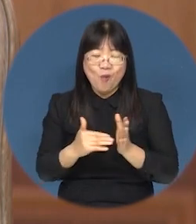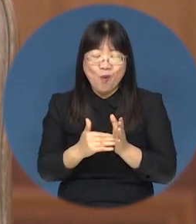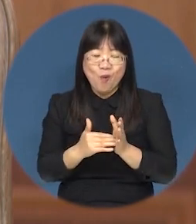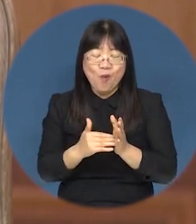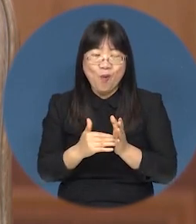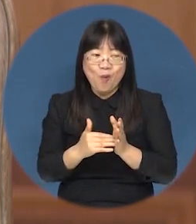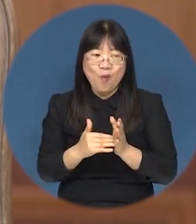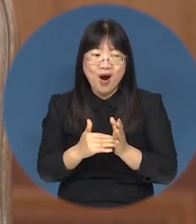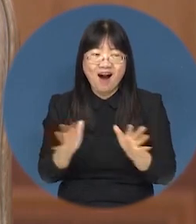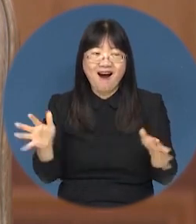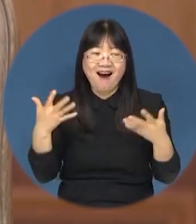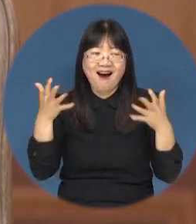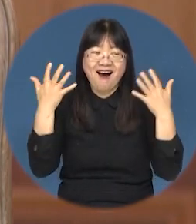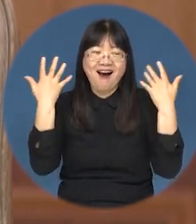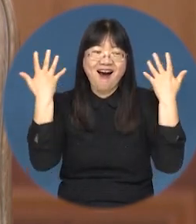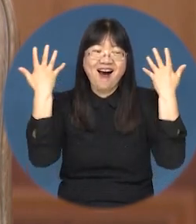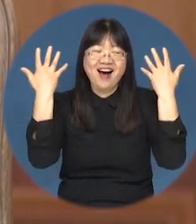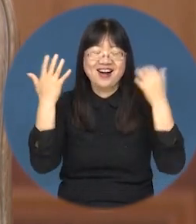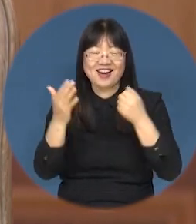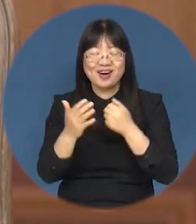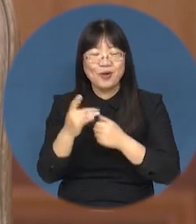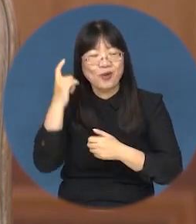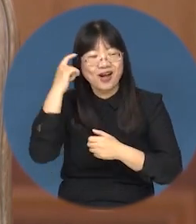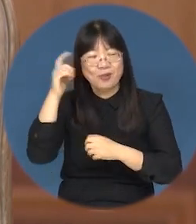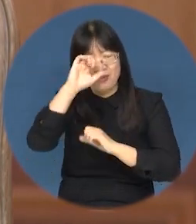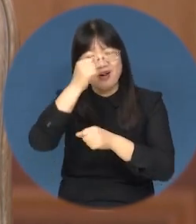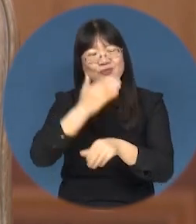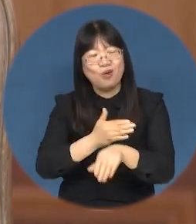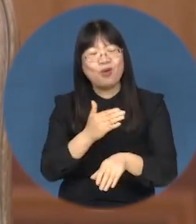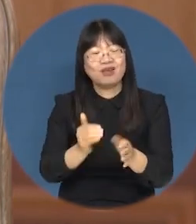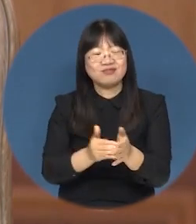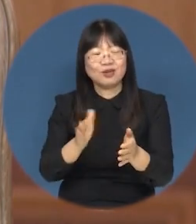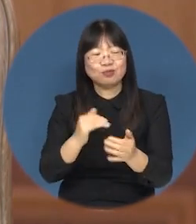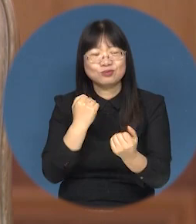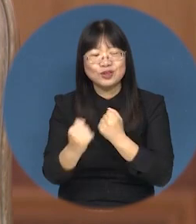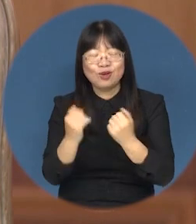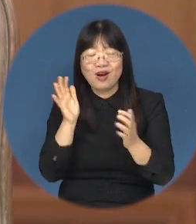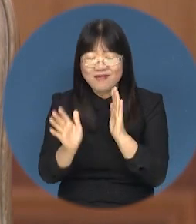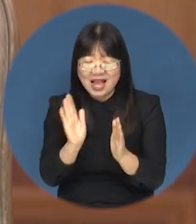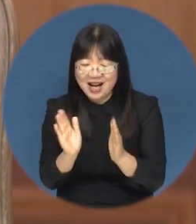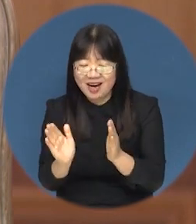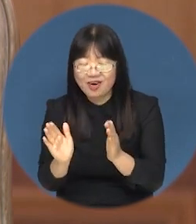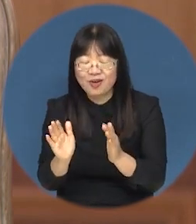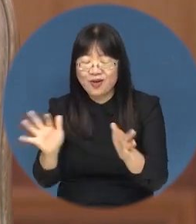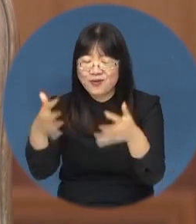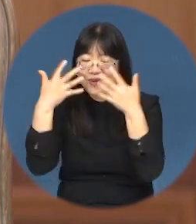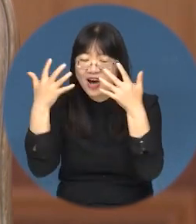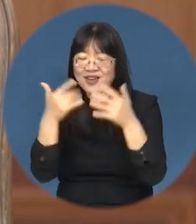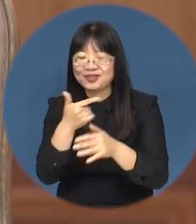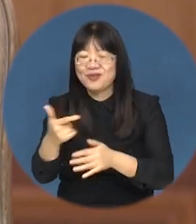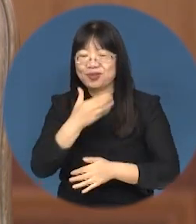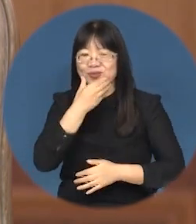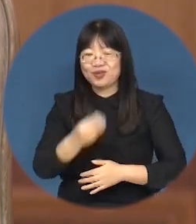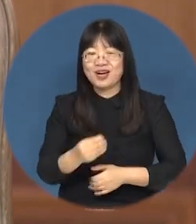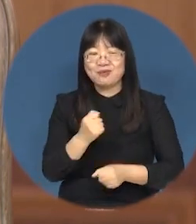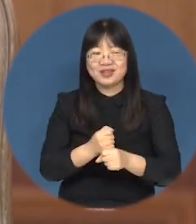달려가지고 맞는 그 바람이 자기한테는 너무 행복하다. 예. 그러면은 이걸 제작하는 사람